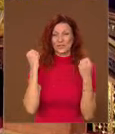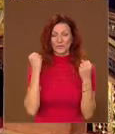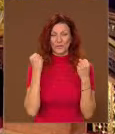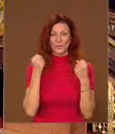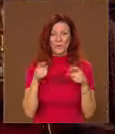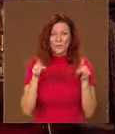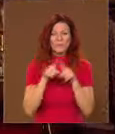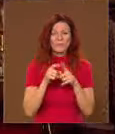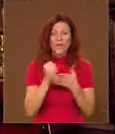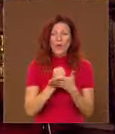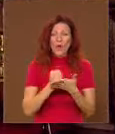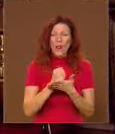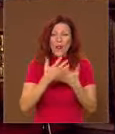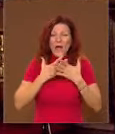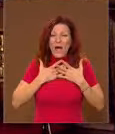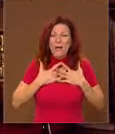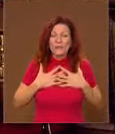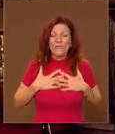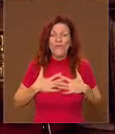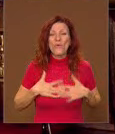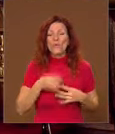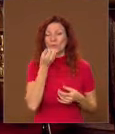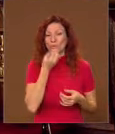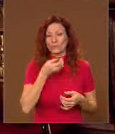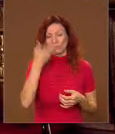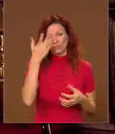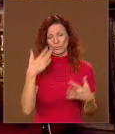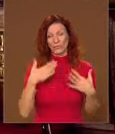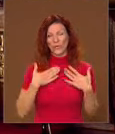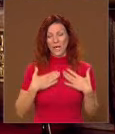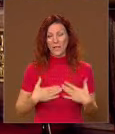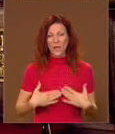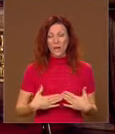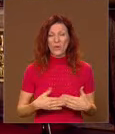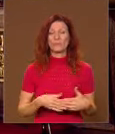като изцеление за душата и тялото.